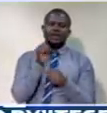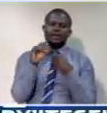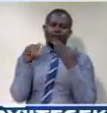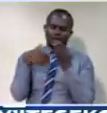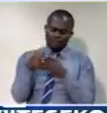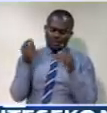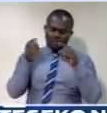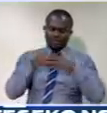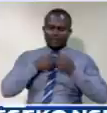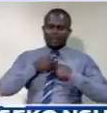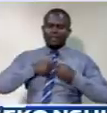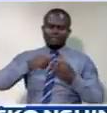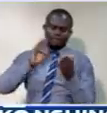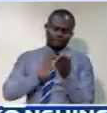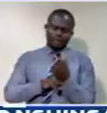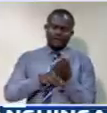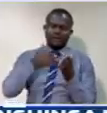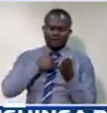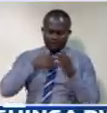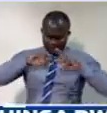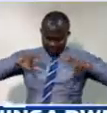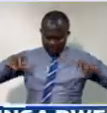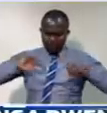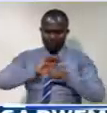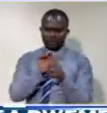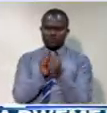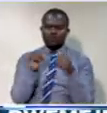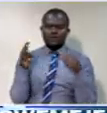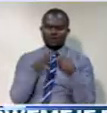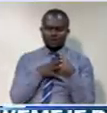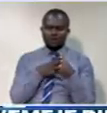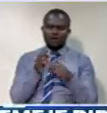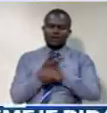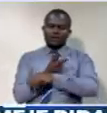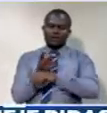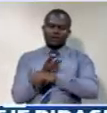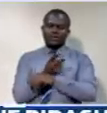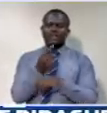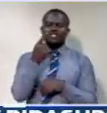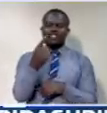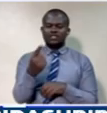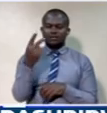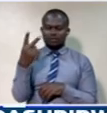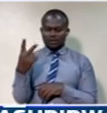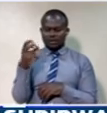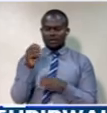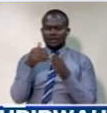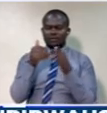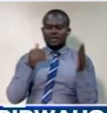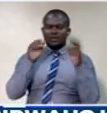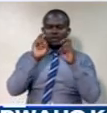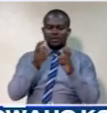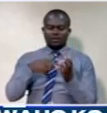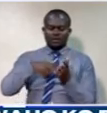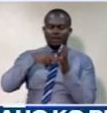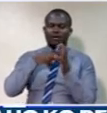mu Rwanda bagomba kuba bafite icyemezo cy'uko bipimishe COVID-19. Amasaha 120 mbere y'uko